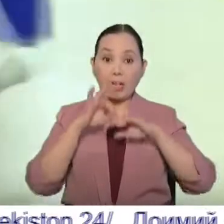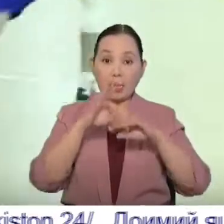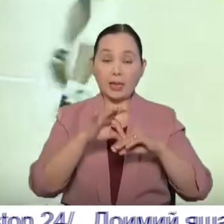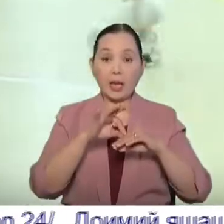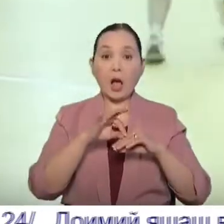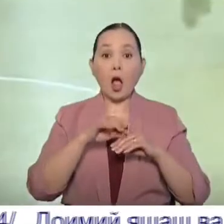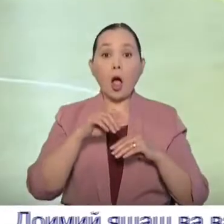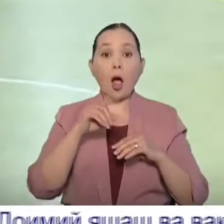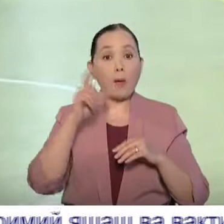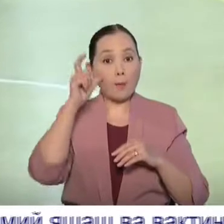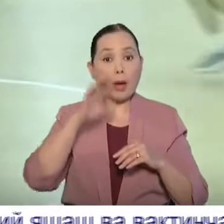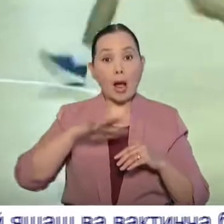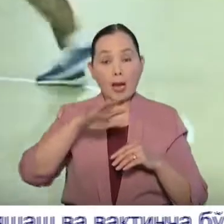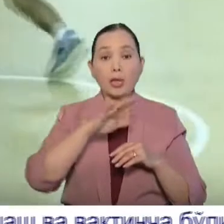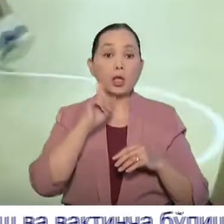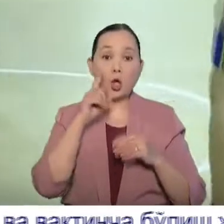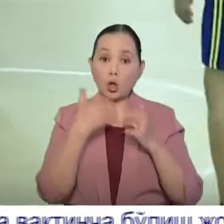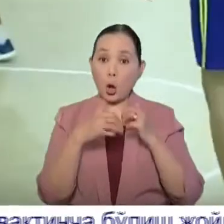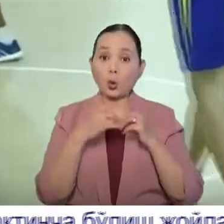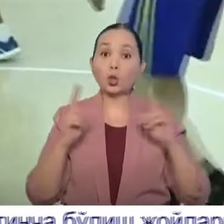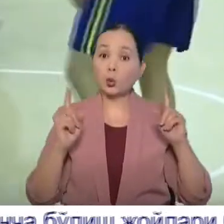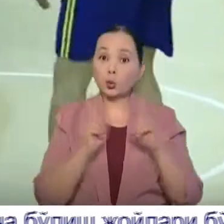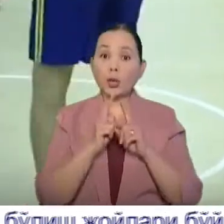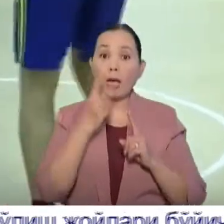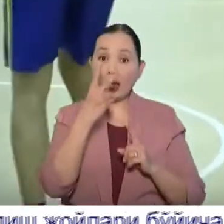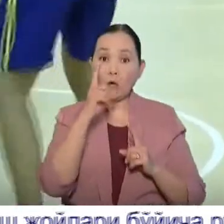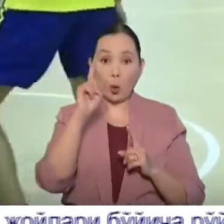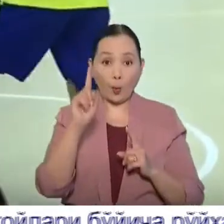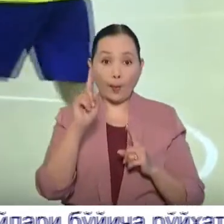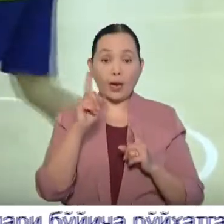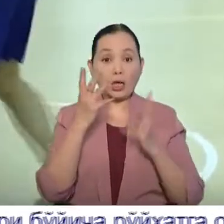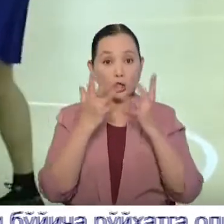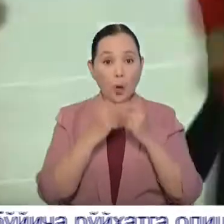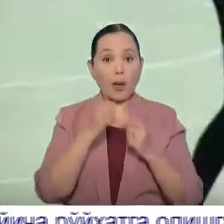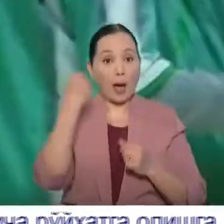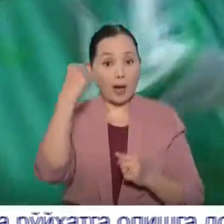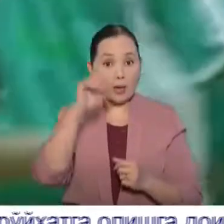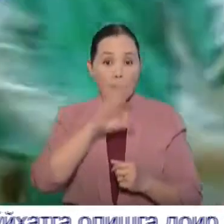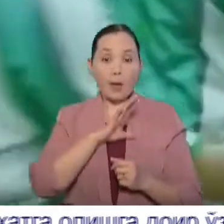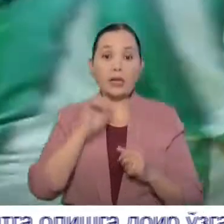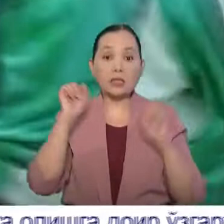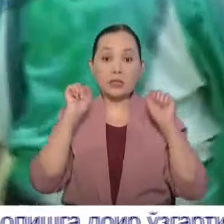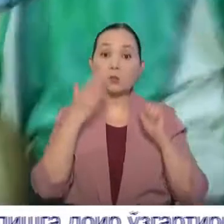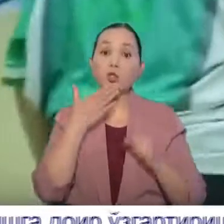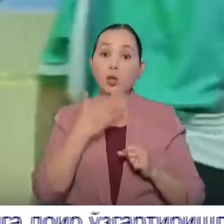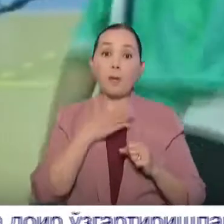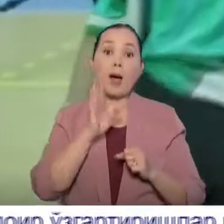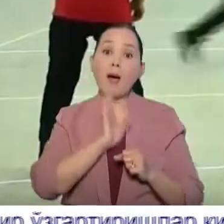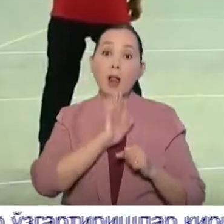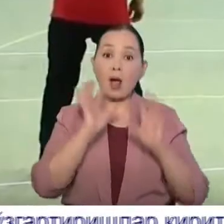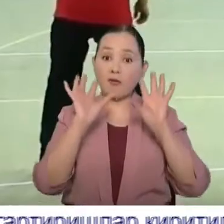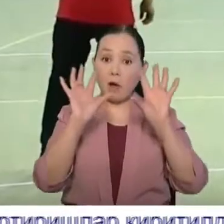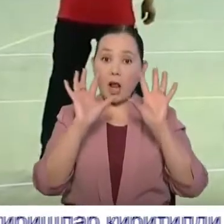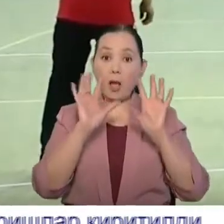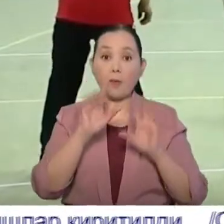Xonqa tumanlarining yoshlari o'rtasidagi uchrashuvda 2-1 hisobi bilan gurlanliklar g'alaba qozondi. Sportsevar ayollar orasidagi voleybol bahslarida